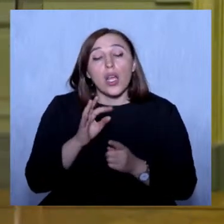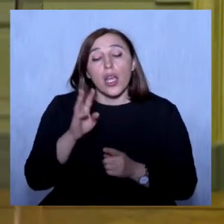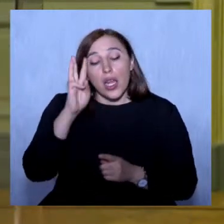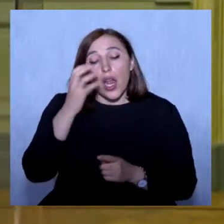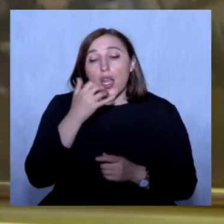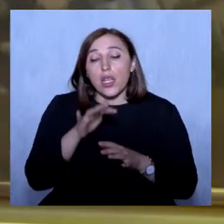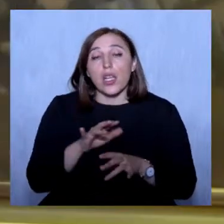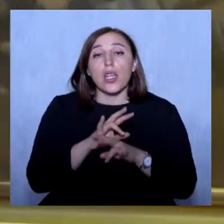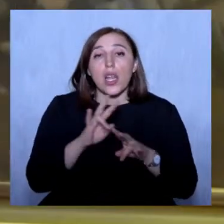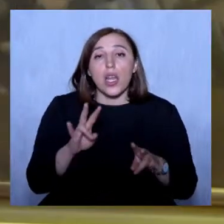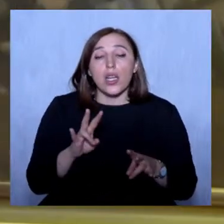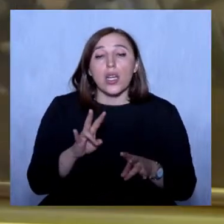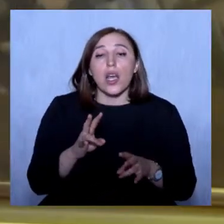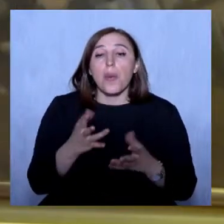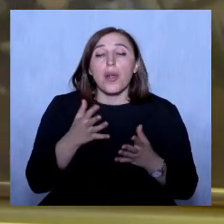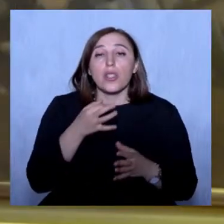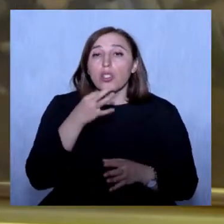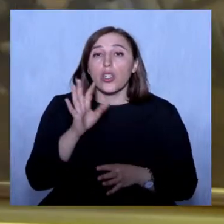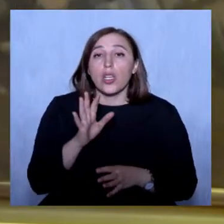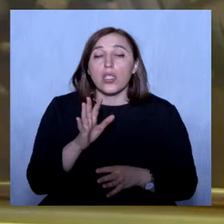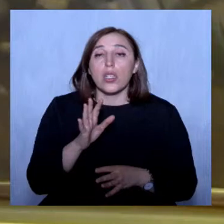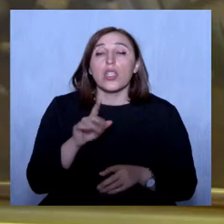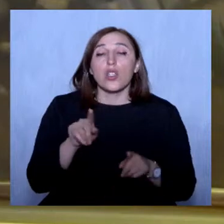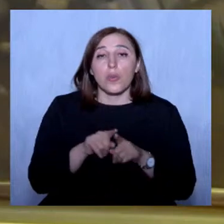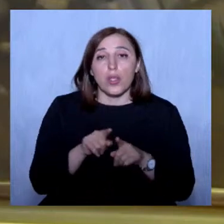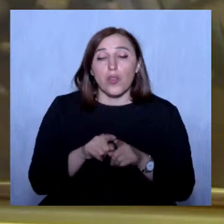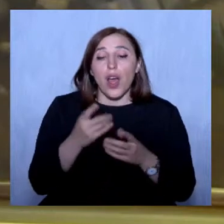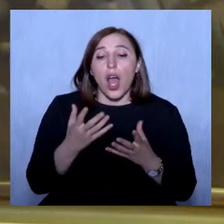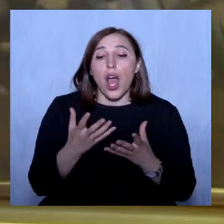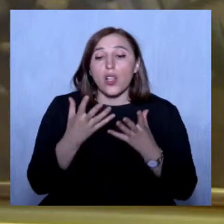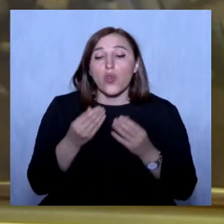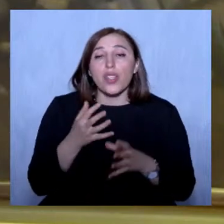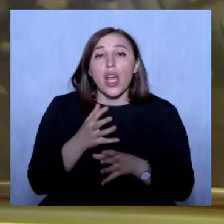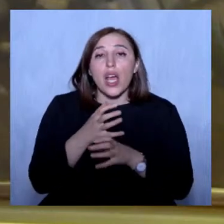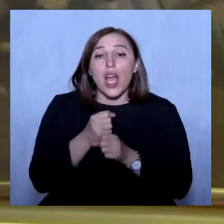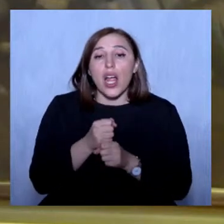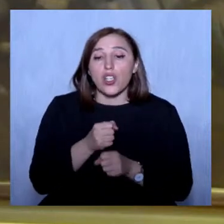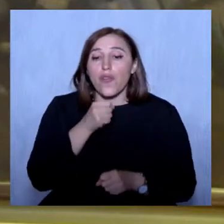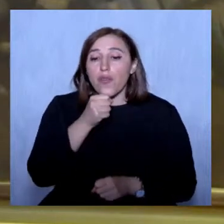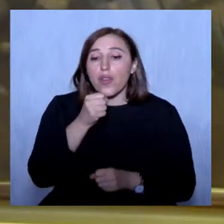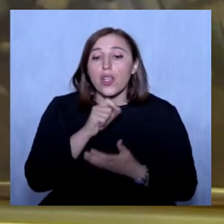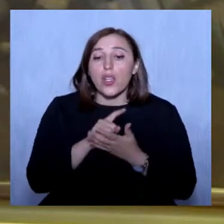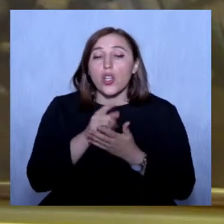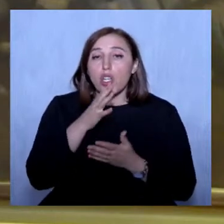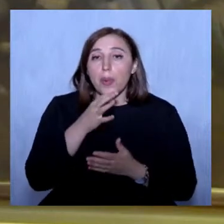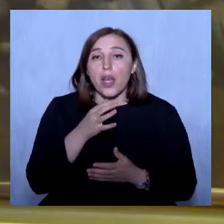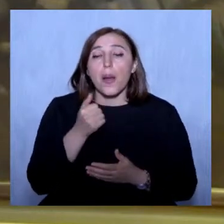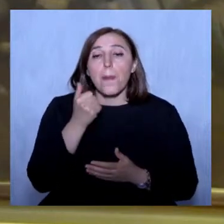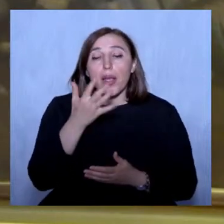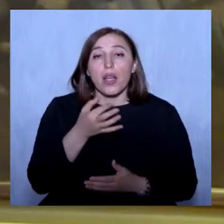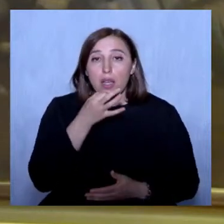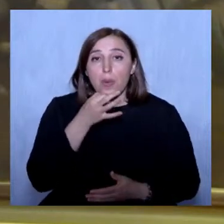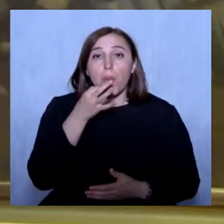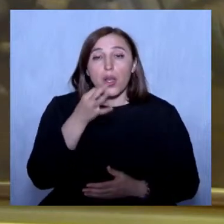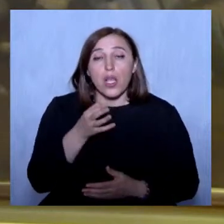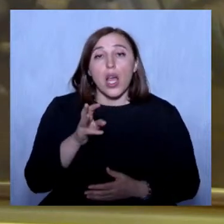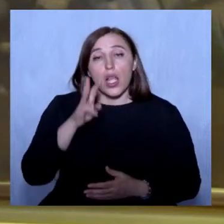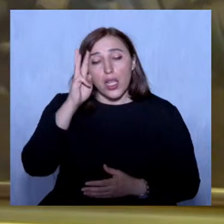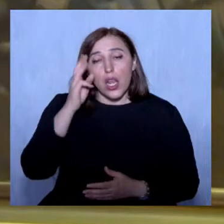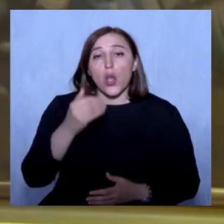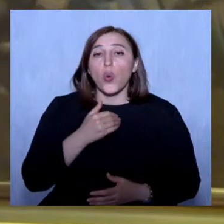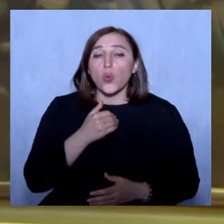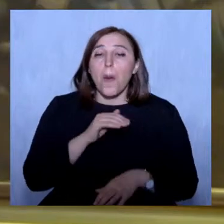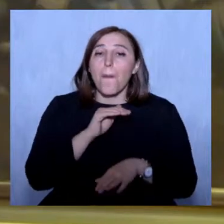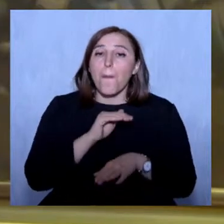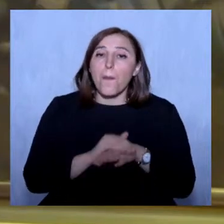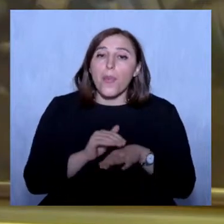արդգործ նախարարը չհստագեցրեց, դրանով հանդերցնա այսօրվա կարճատևասուլիսի ժամանակ մի քանի անգամ ընդգծեց, որ թե հրան մուզում է